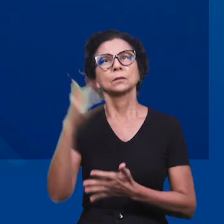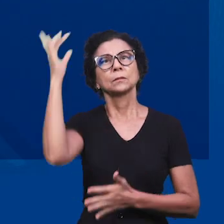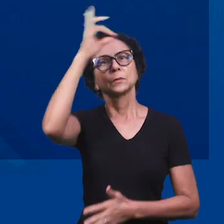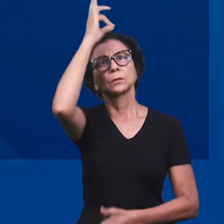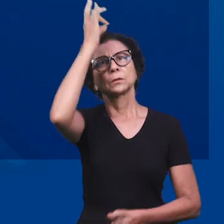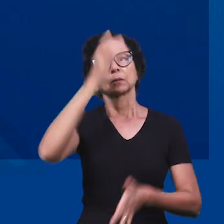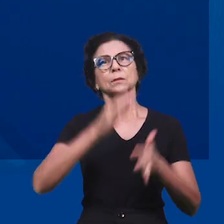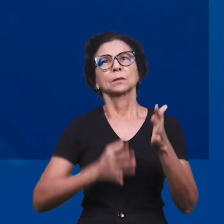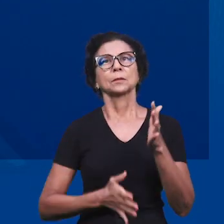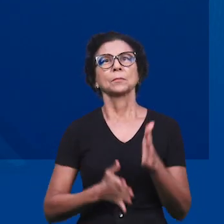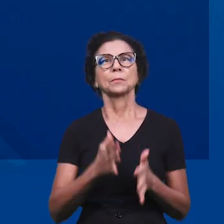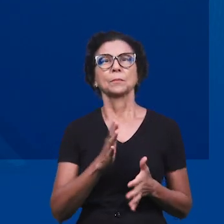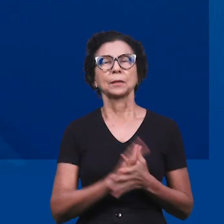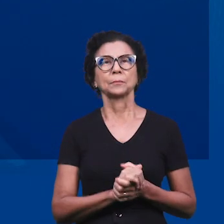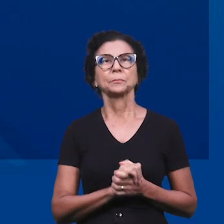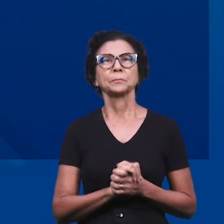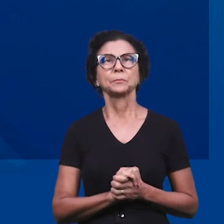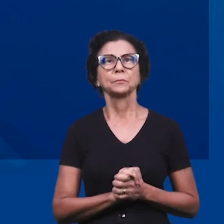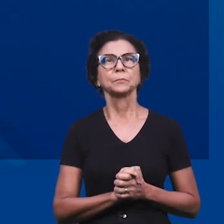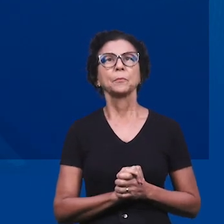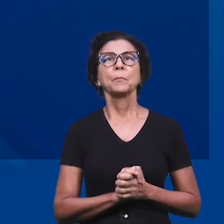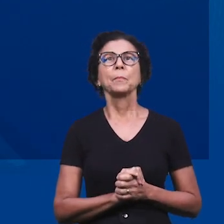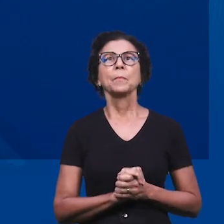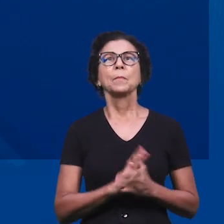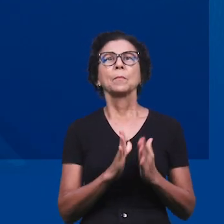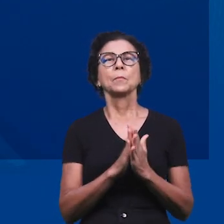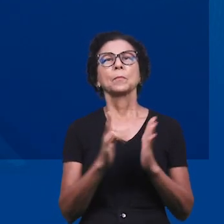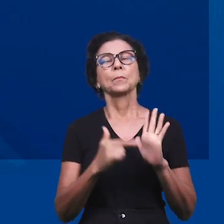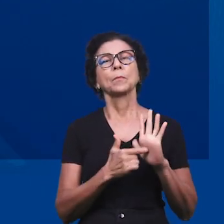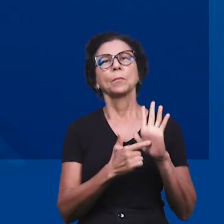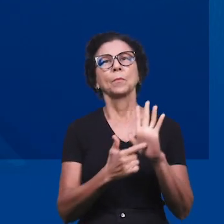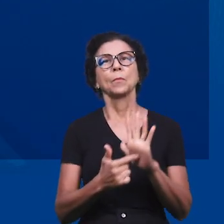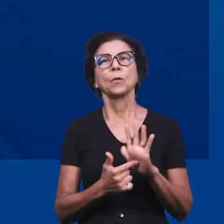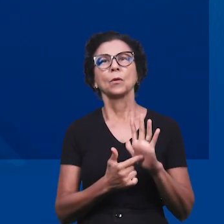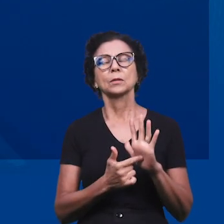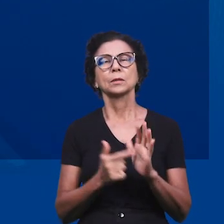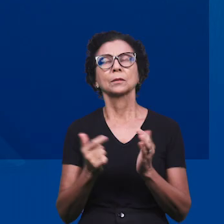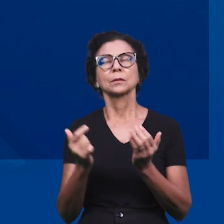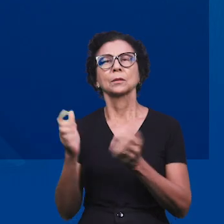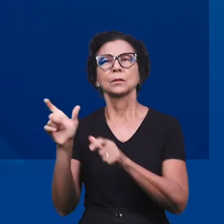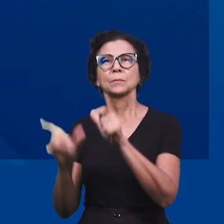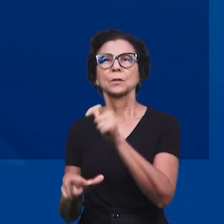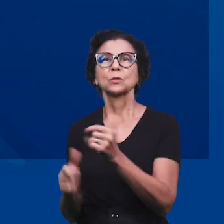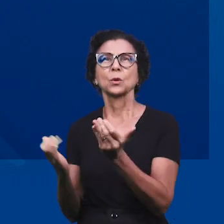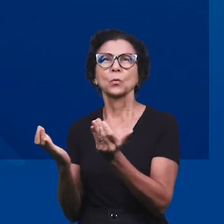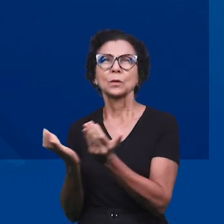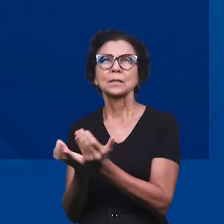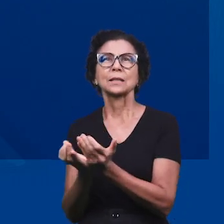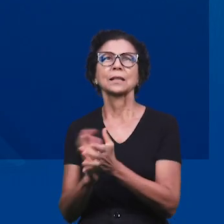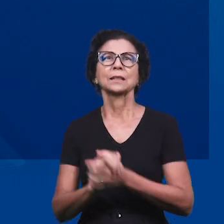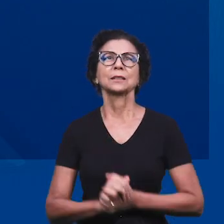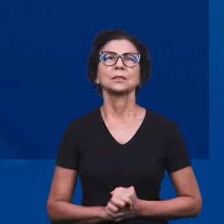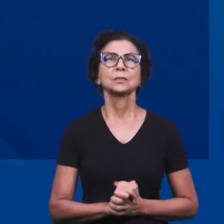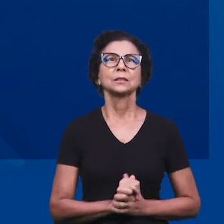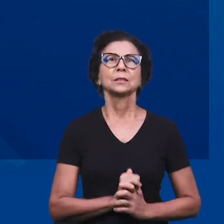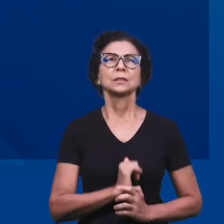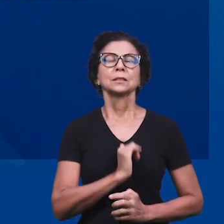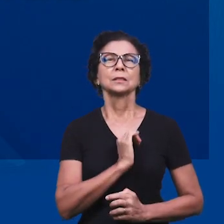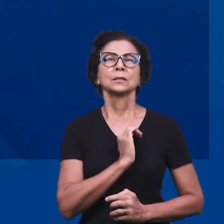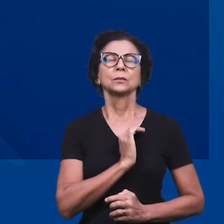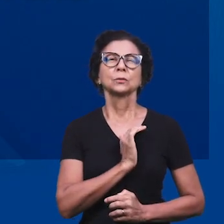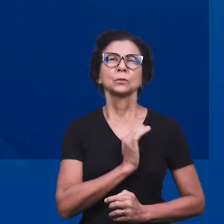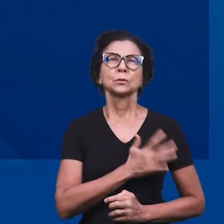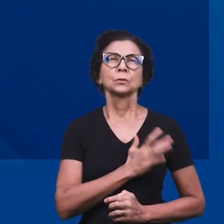день Пятидесятницы, а Слово находилось в сердцах верующих людей. У них еще не было записанного